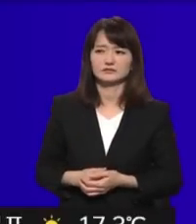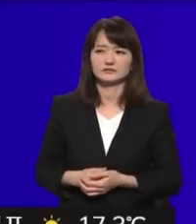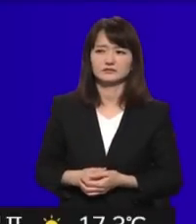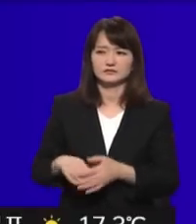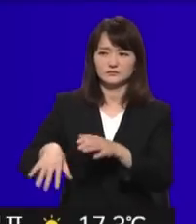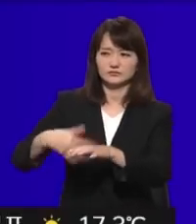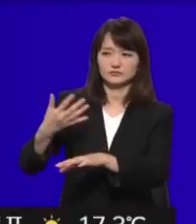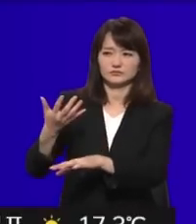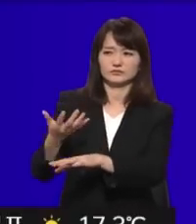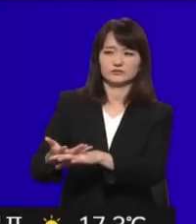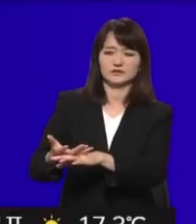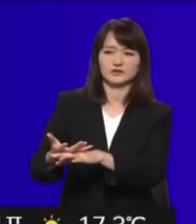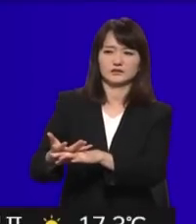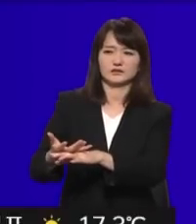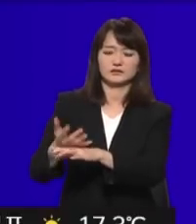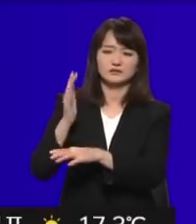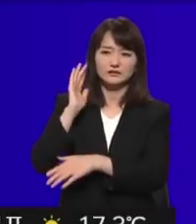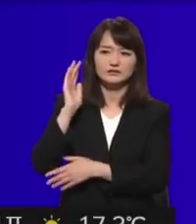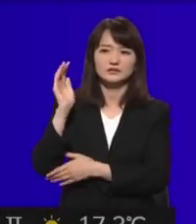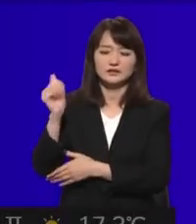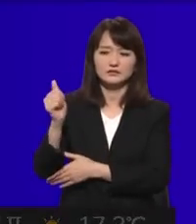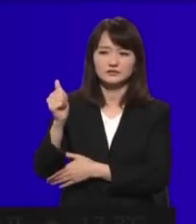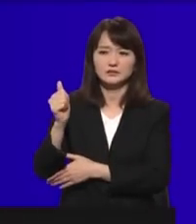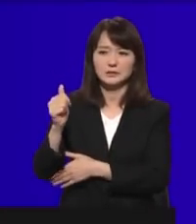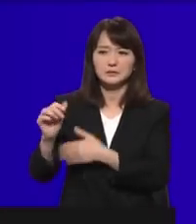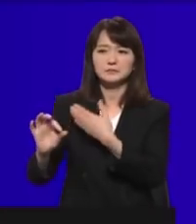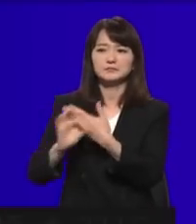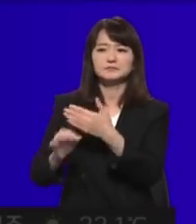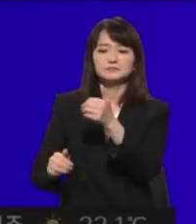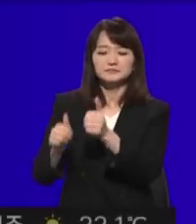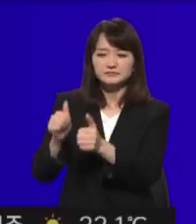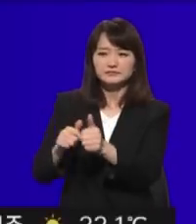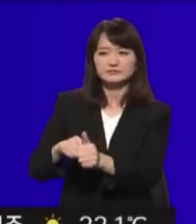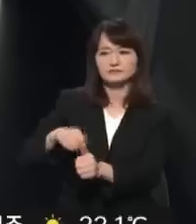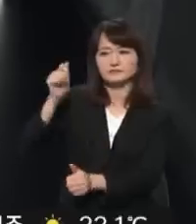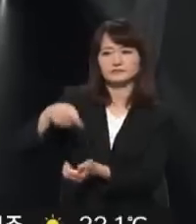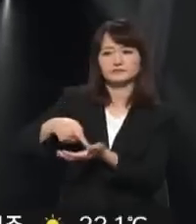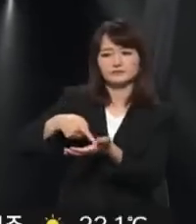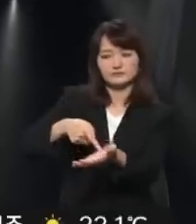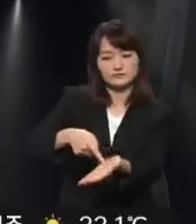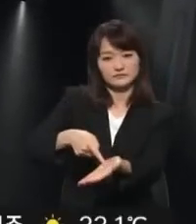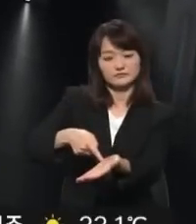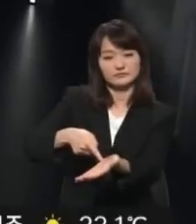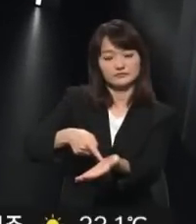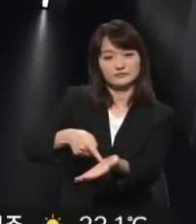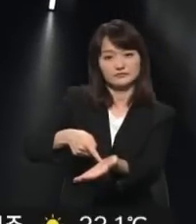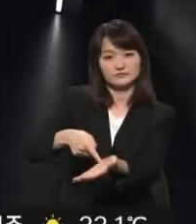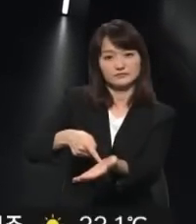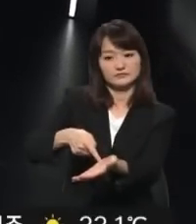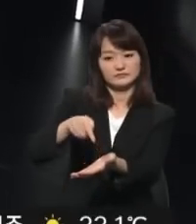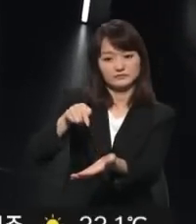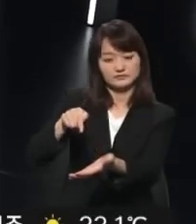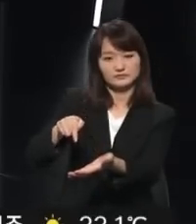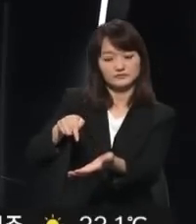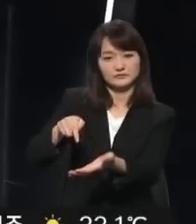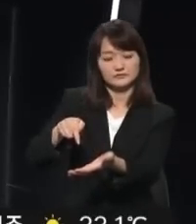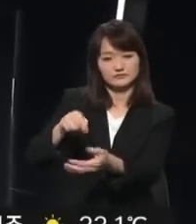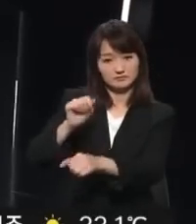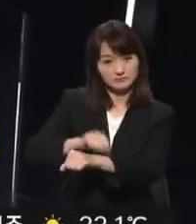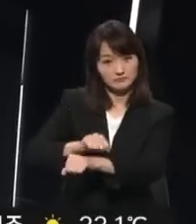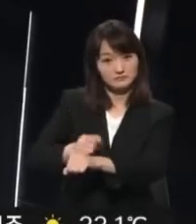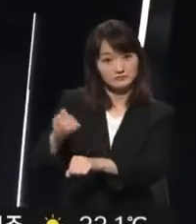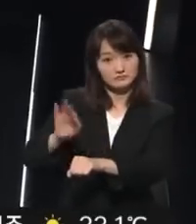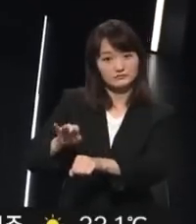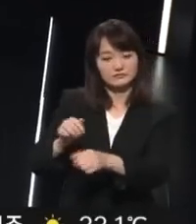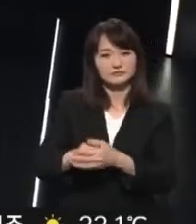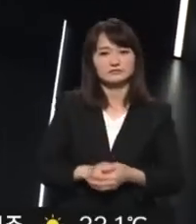어린 고등학생이 정치 풍자 만화를 그린게 왜 문제냐라는 취지입니다 그러니까 뭐 윤석열 대통령이